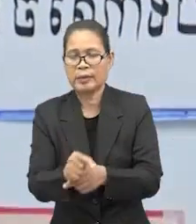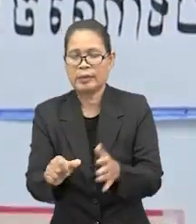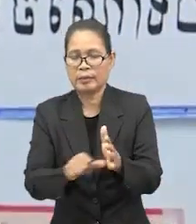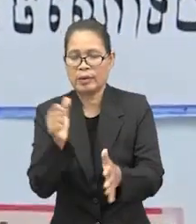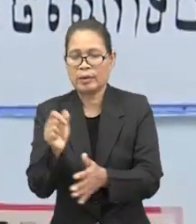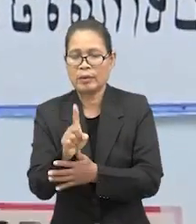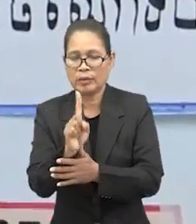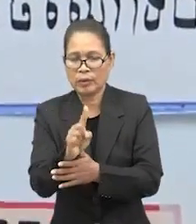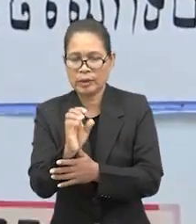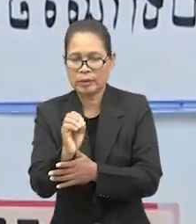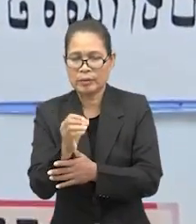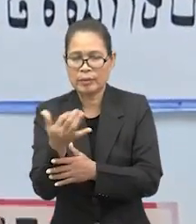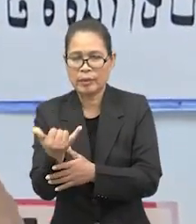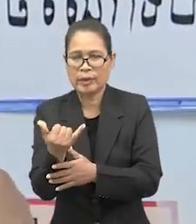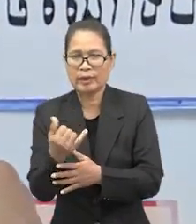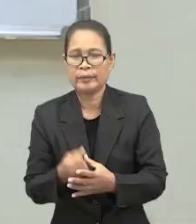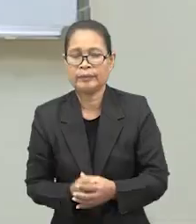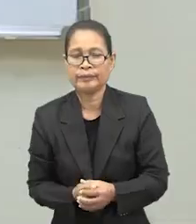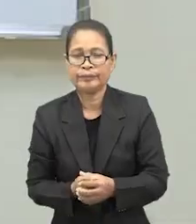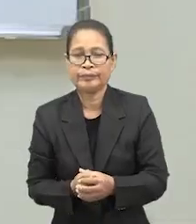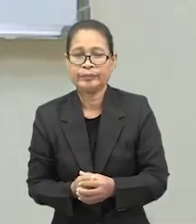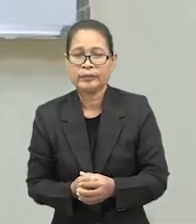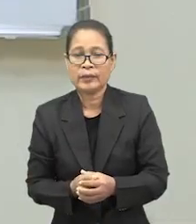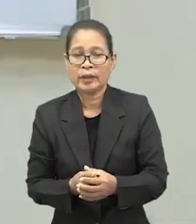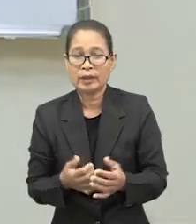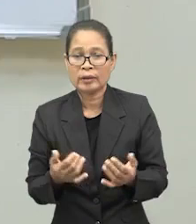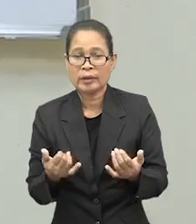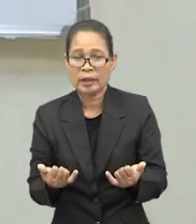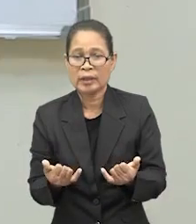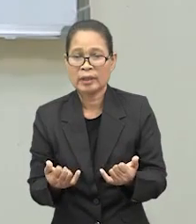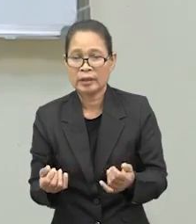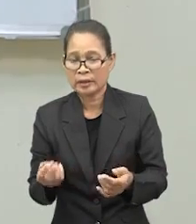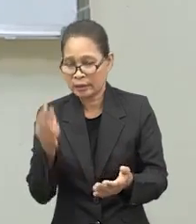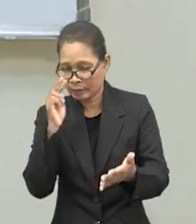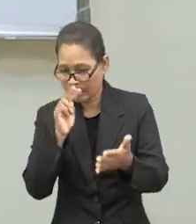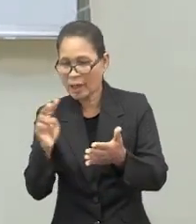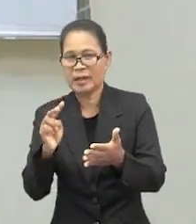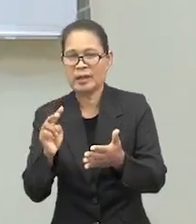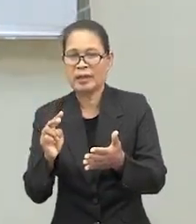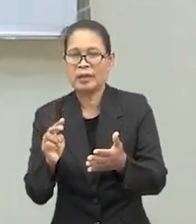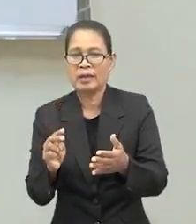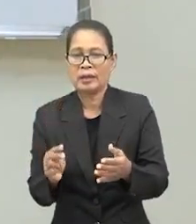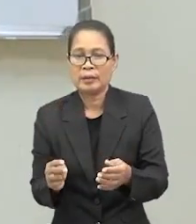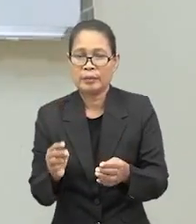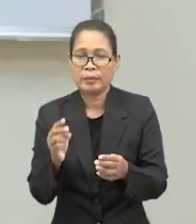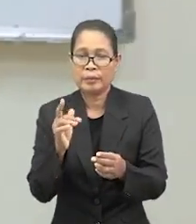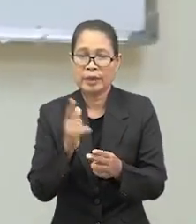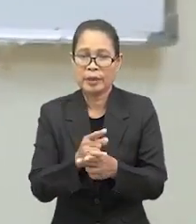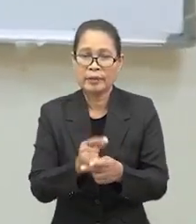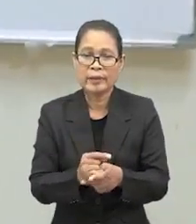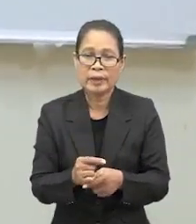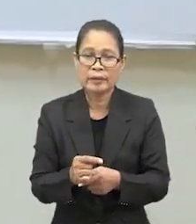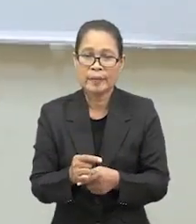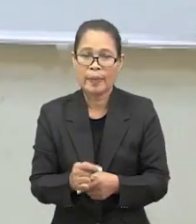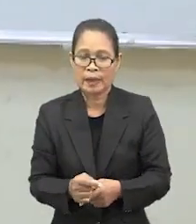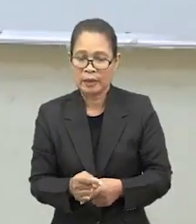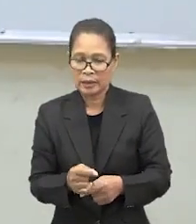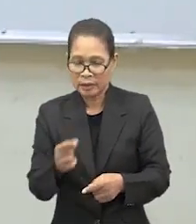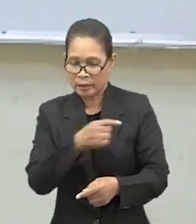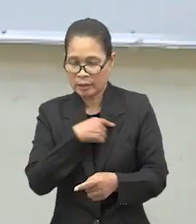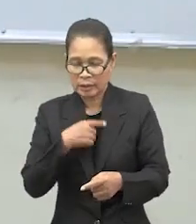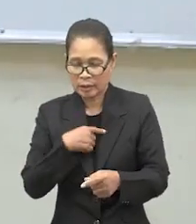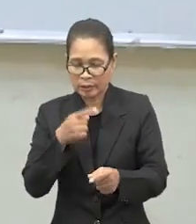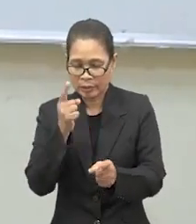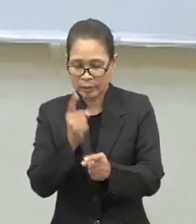nào đại miên nơi khu nông tùm bò tí mờ rối và mùi chà chẳng dương mơ và nhận lòng vĩnh đầm bay bằng